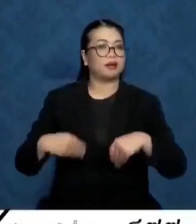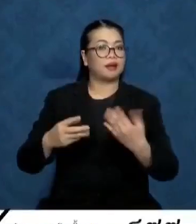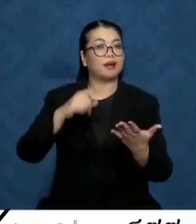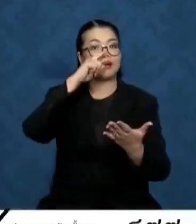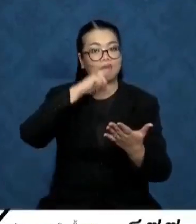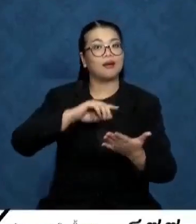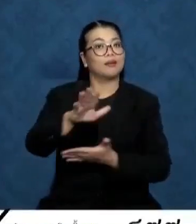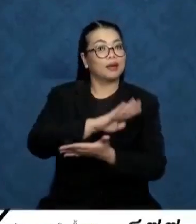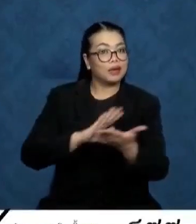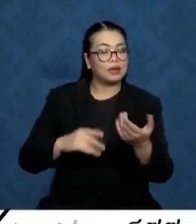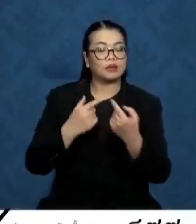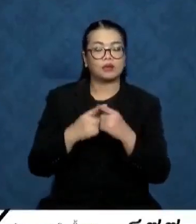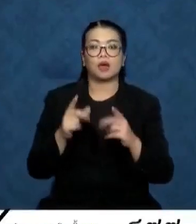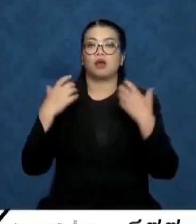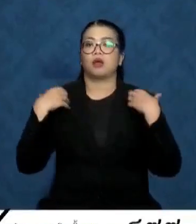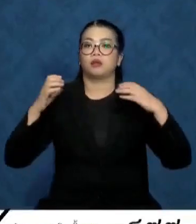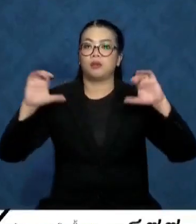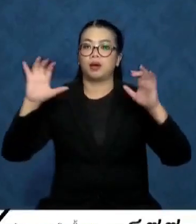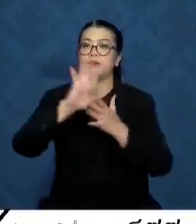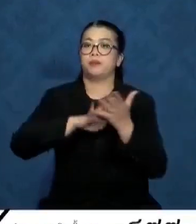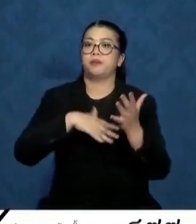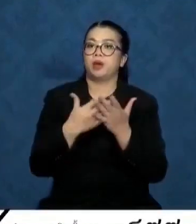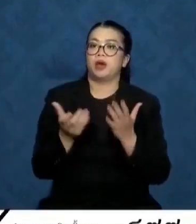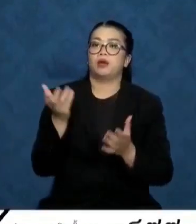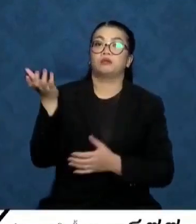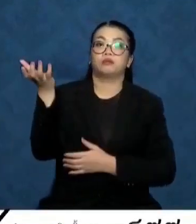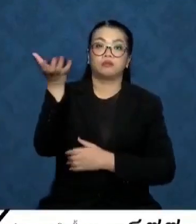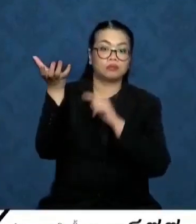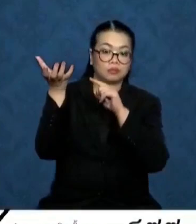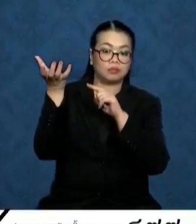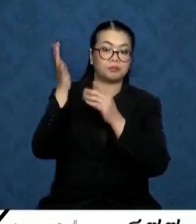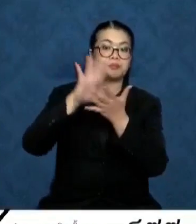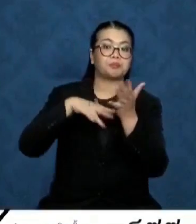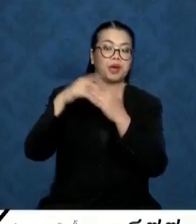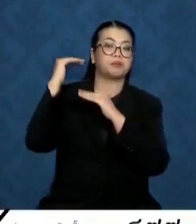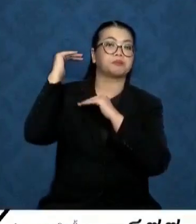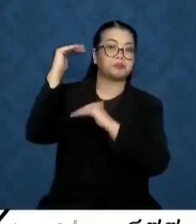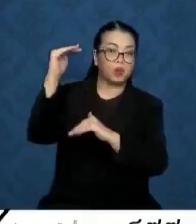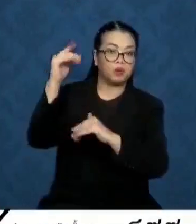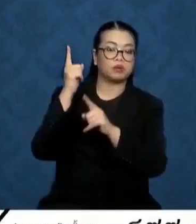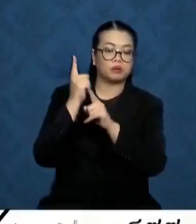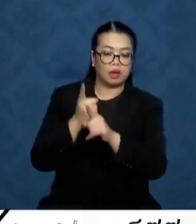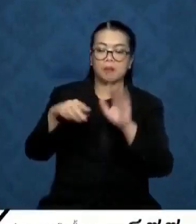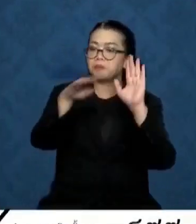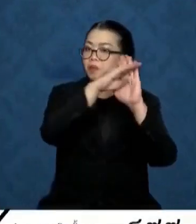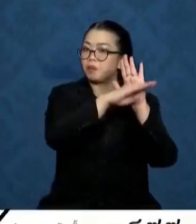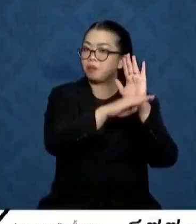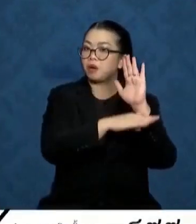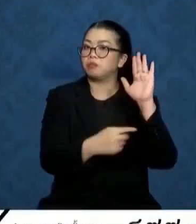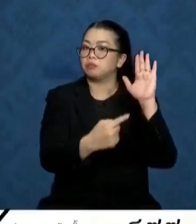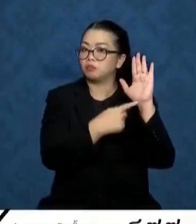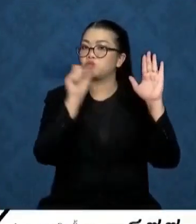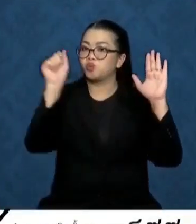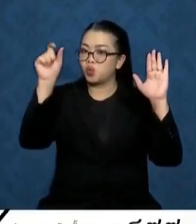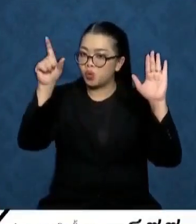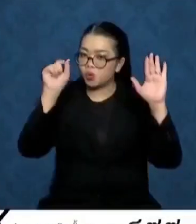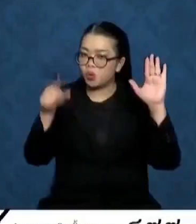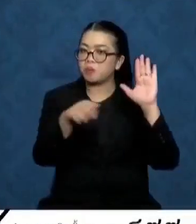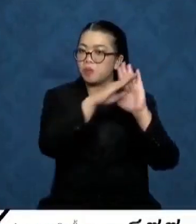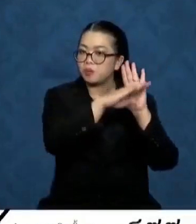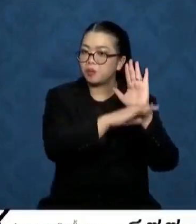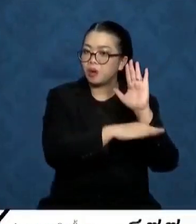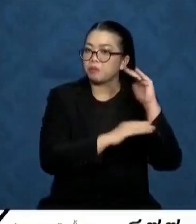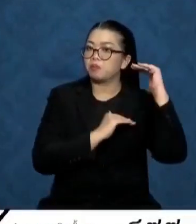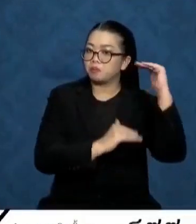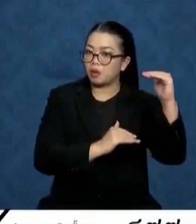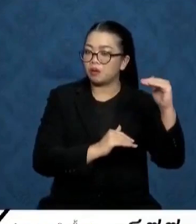รัฐบาลก็มีกรอบนโยบายในการบริหารและพัฒนาประเทศตามกรอบความเร่งด่วนนะครับ